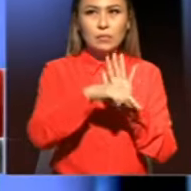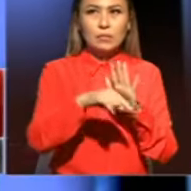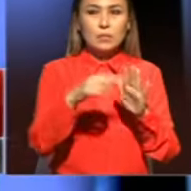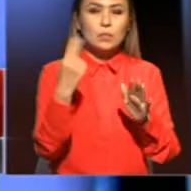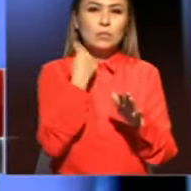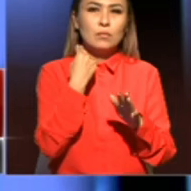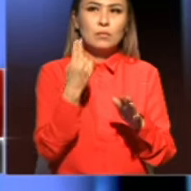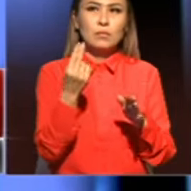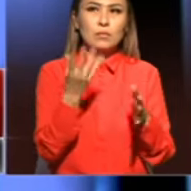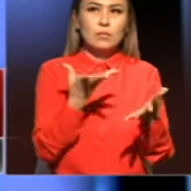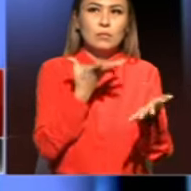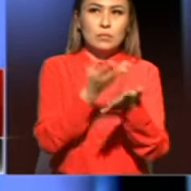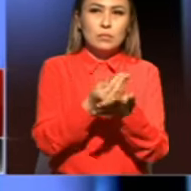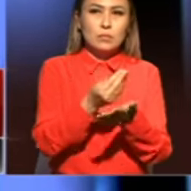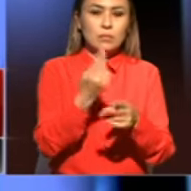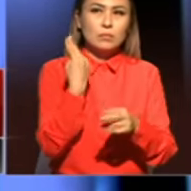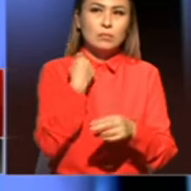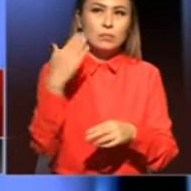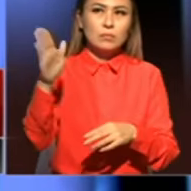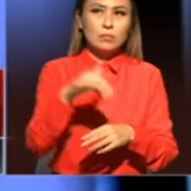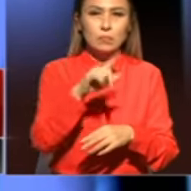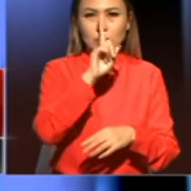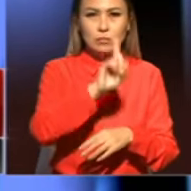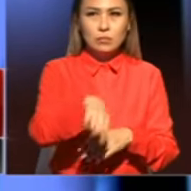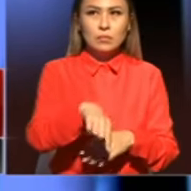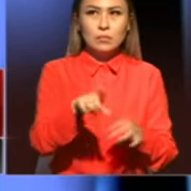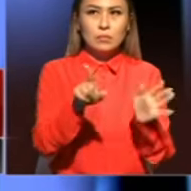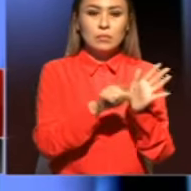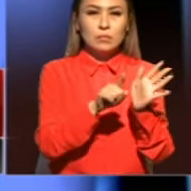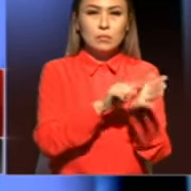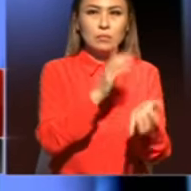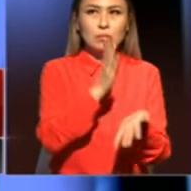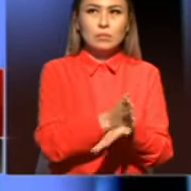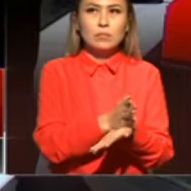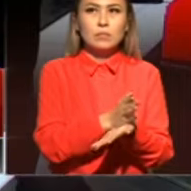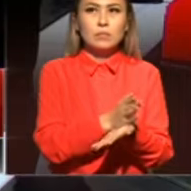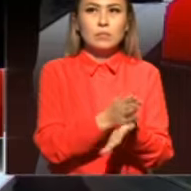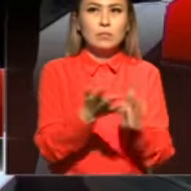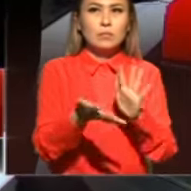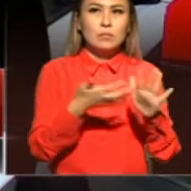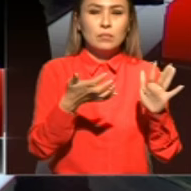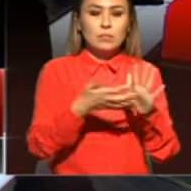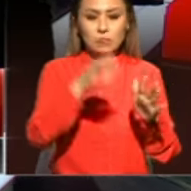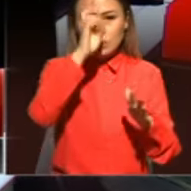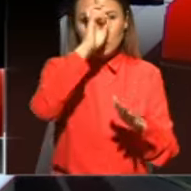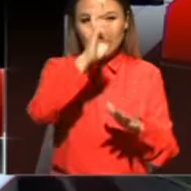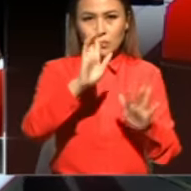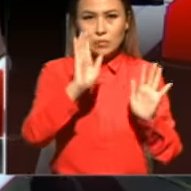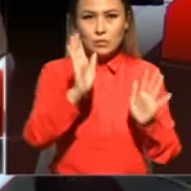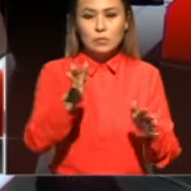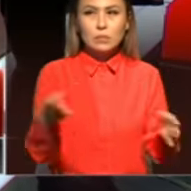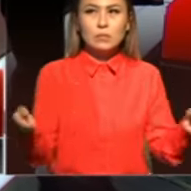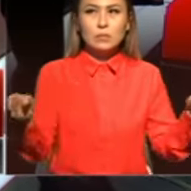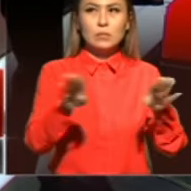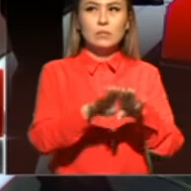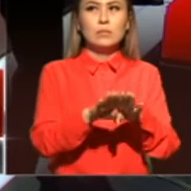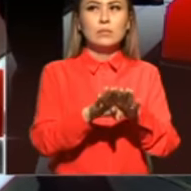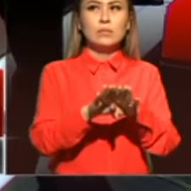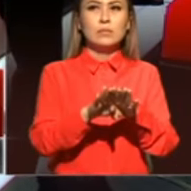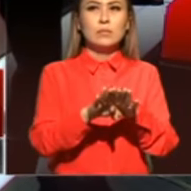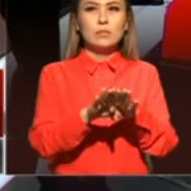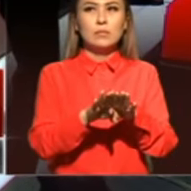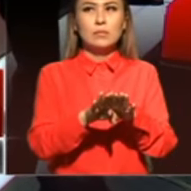қарыздарды жабуға, сырттан қарыз алу деген біз ол зейнетақы қоры бар. Бюджет жетіспеушілігіне келіп отыр. Ол енді бюджеттің бір жағын жабуға біз қаржы министрлігі